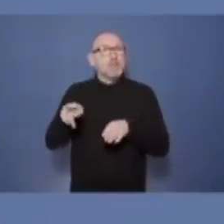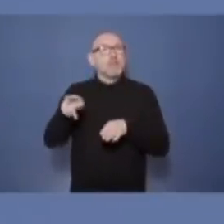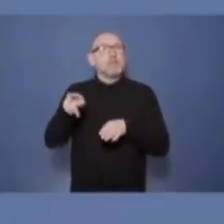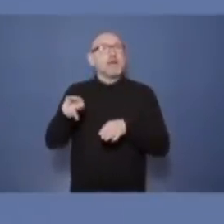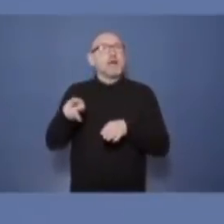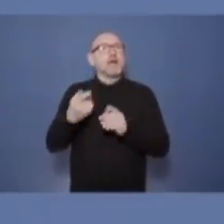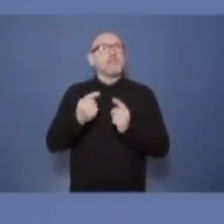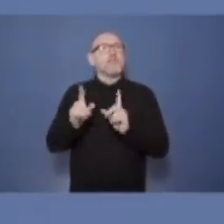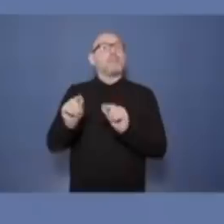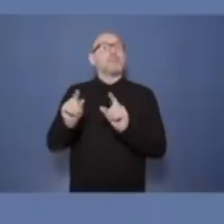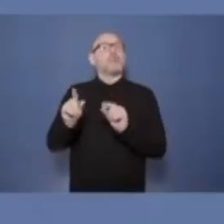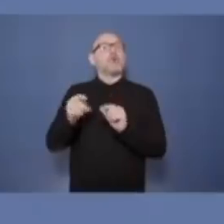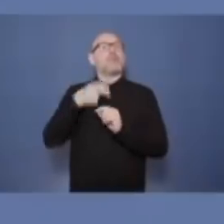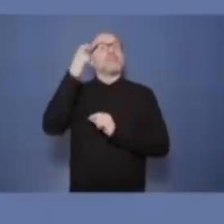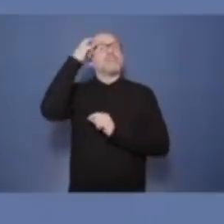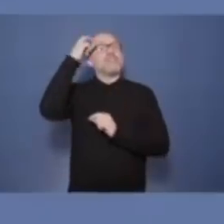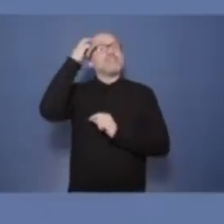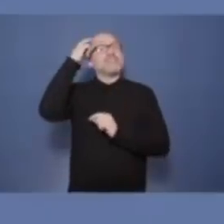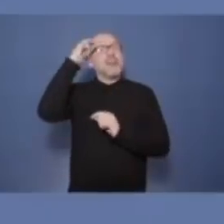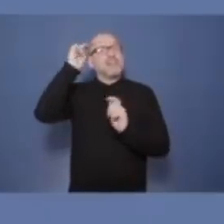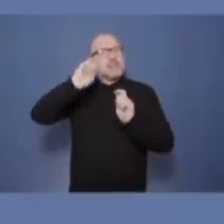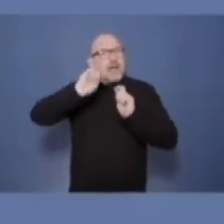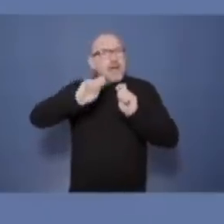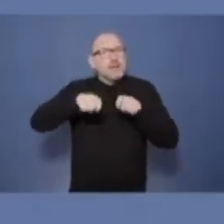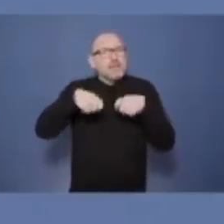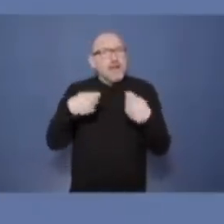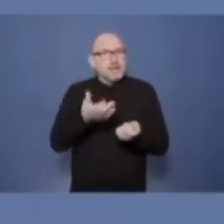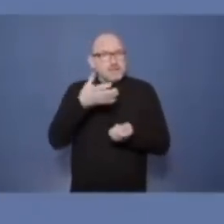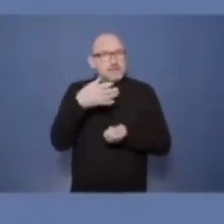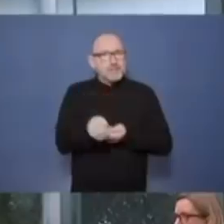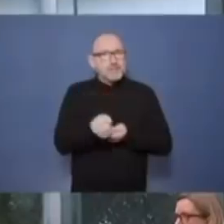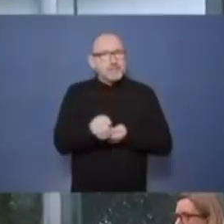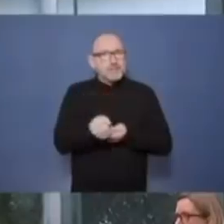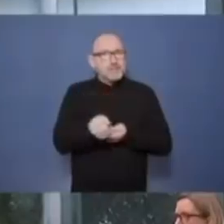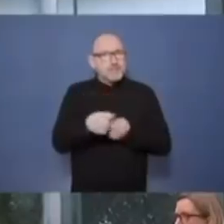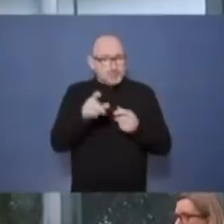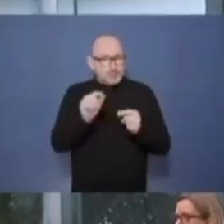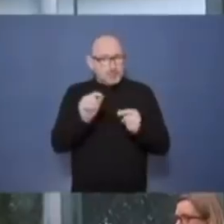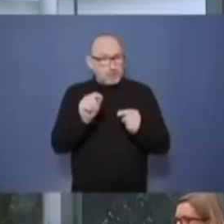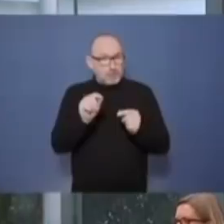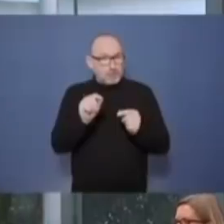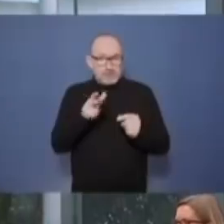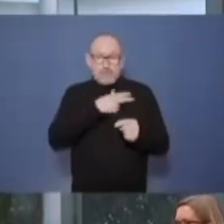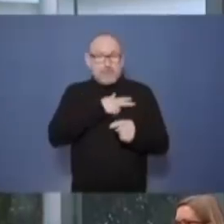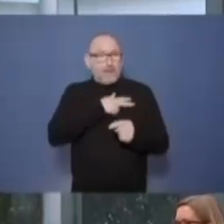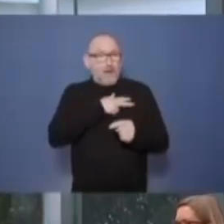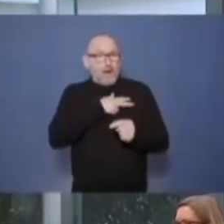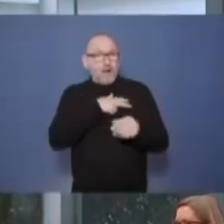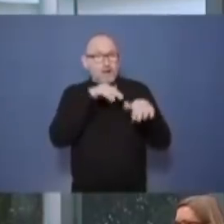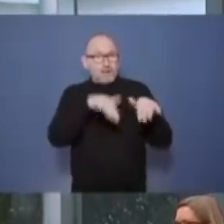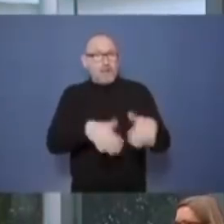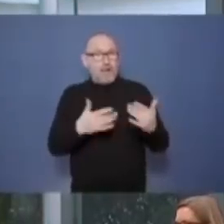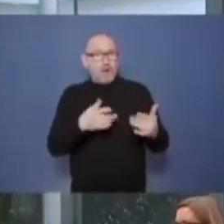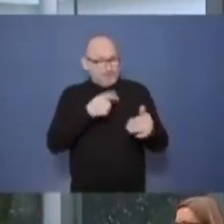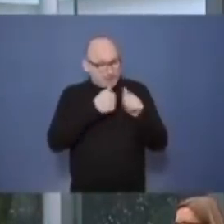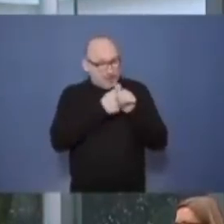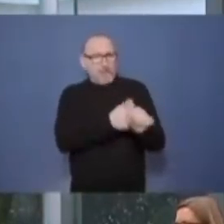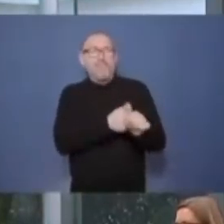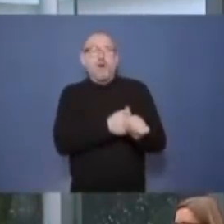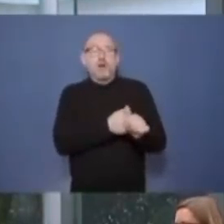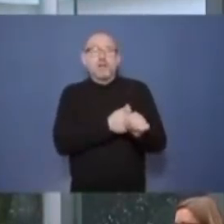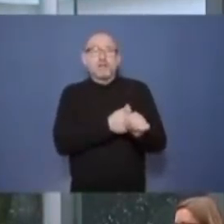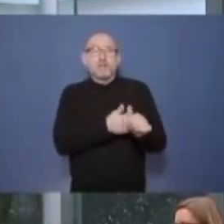Bedeutung wissenschaftlicher Erkenntnisse gesagt hat, sie glaube daran, dass es wissenschaftliche Erkenntnisse gibt, die real sind und an die man sich besser halten sollte.